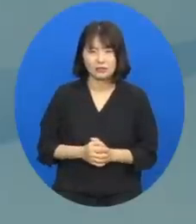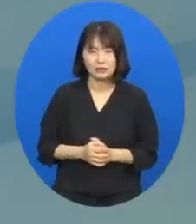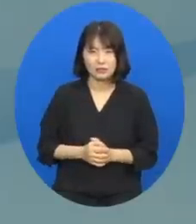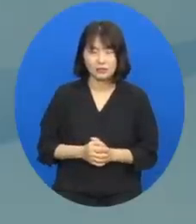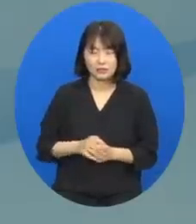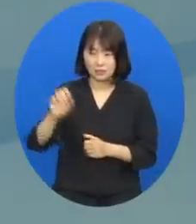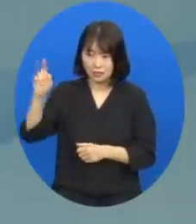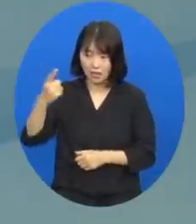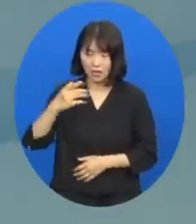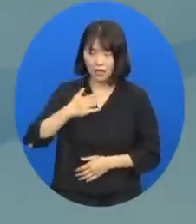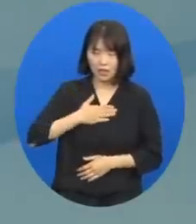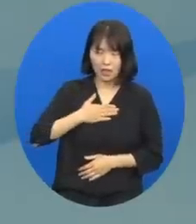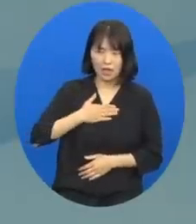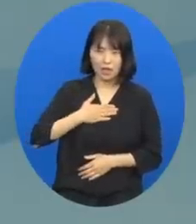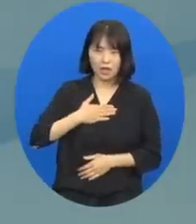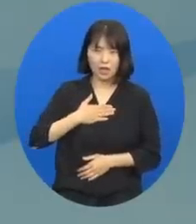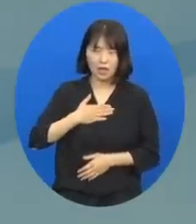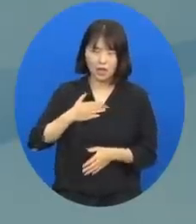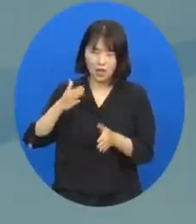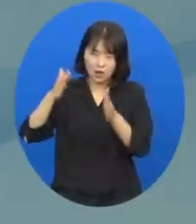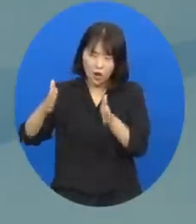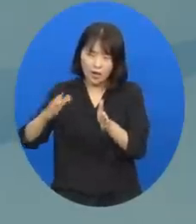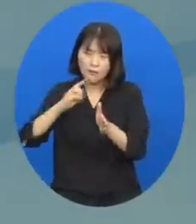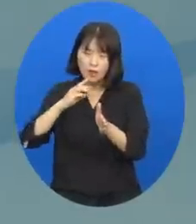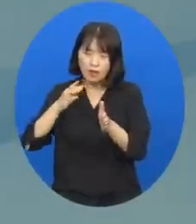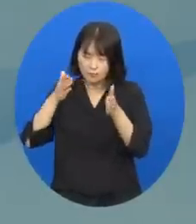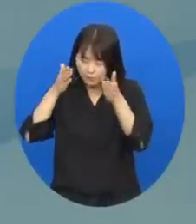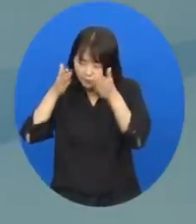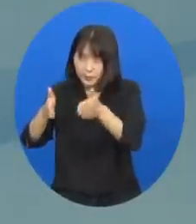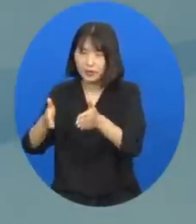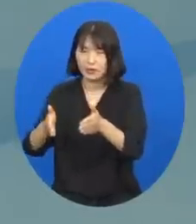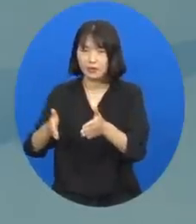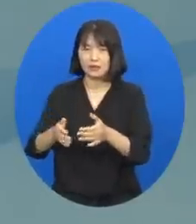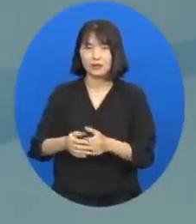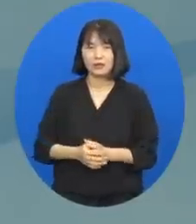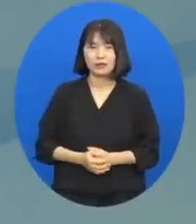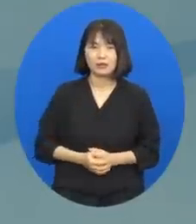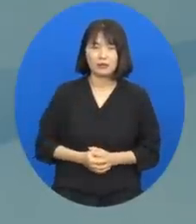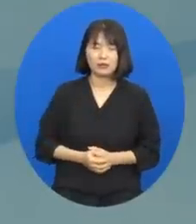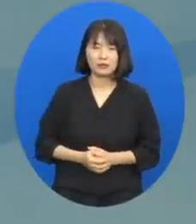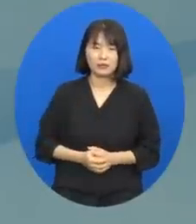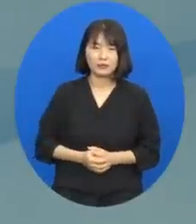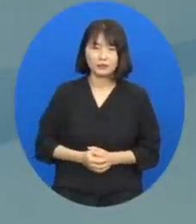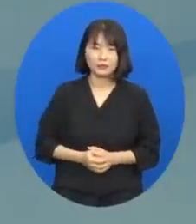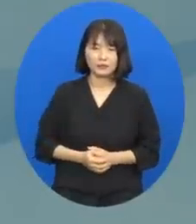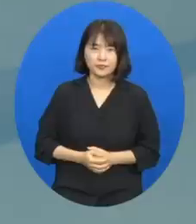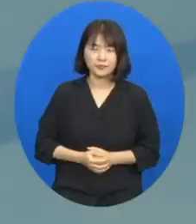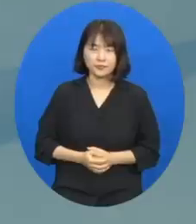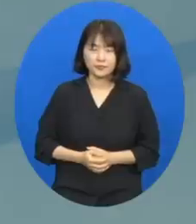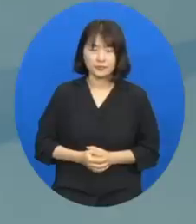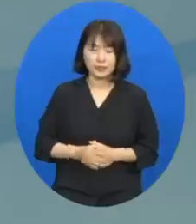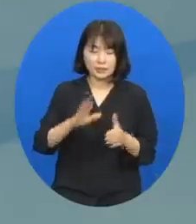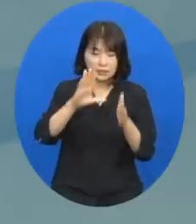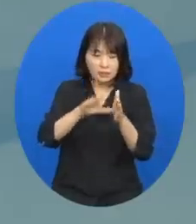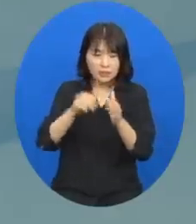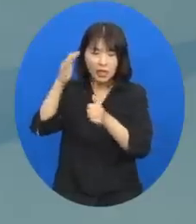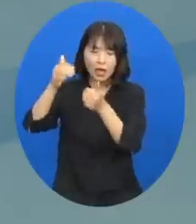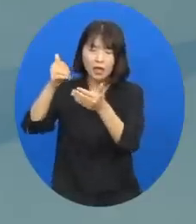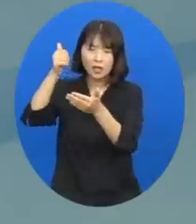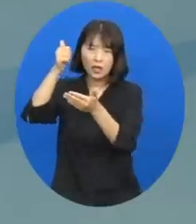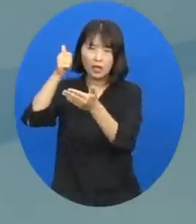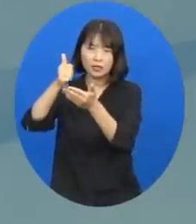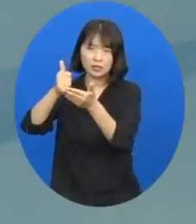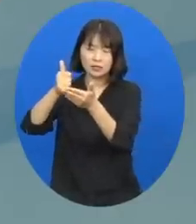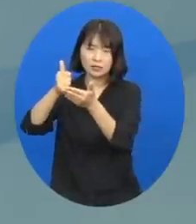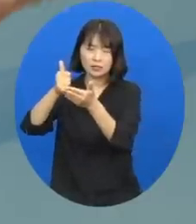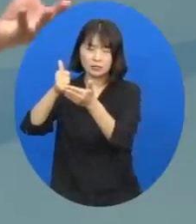관계로 만 만든다는 것입니다 그럴 때마다 우리는 요 관점을 하나님의 관점에서 하나님 나라의 관점에서